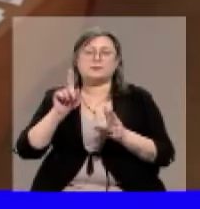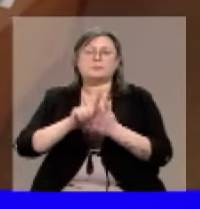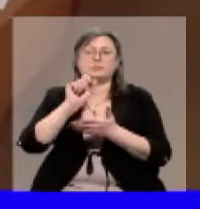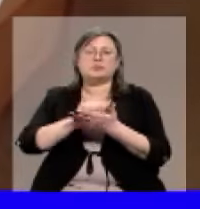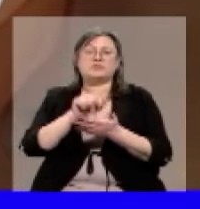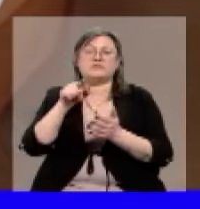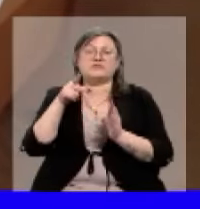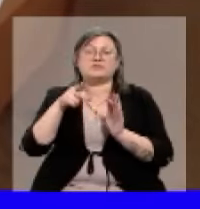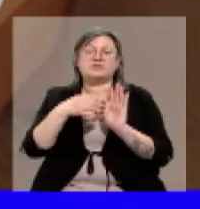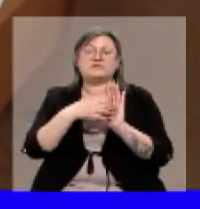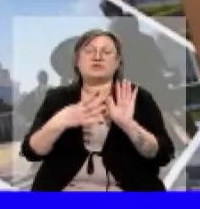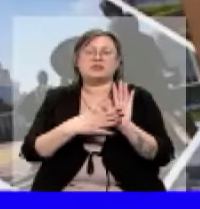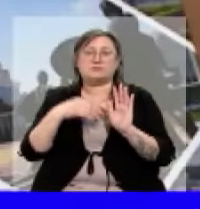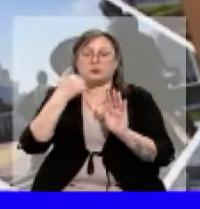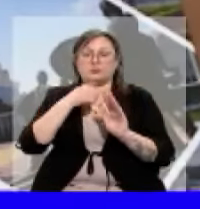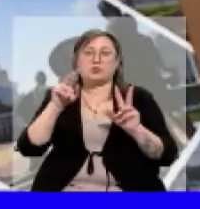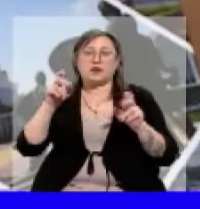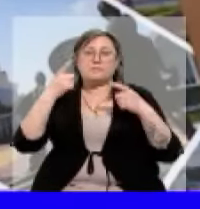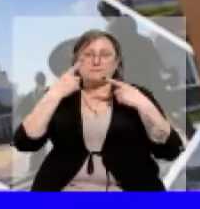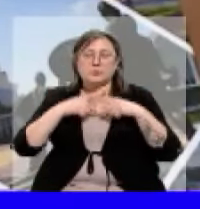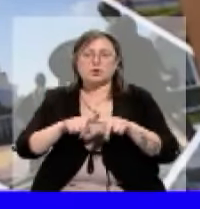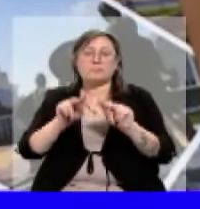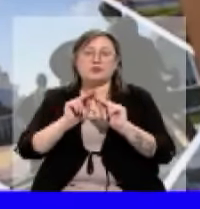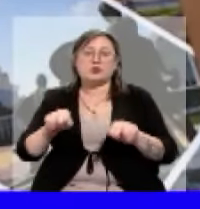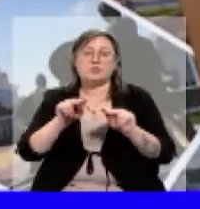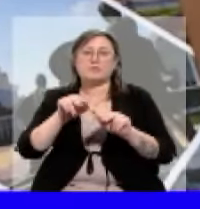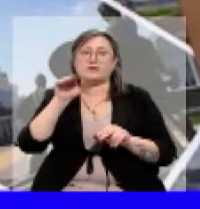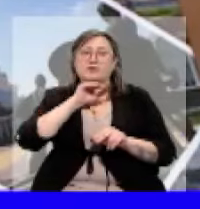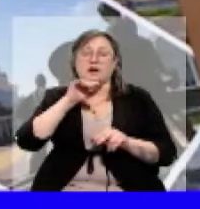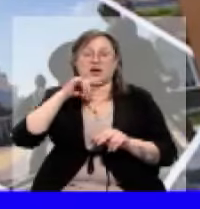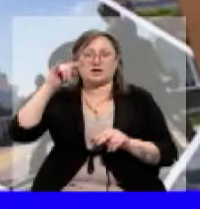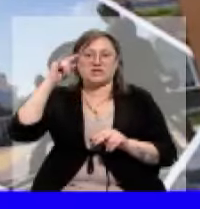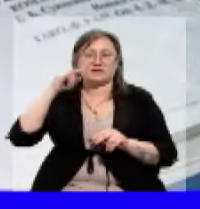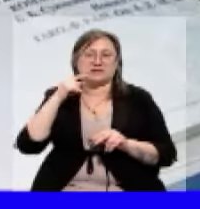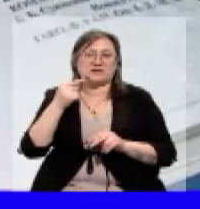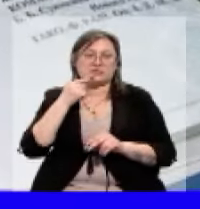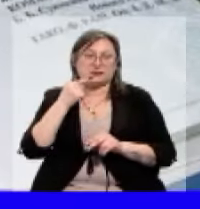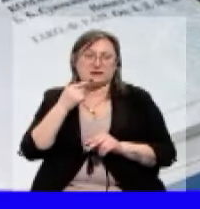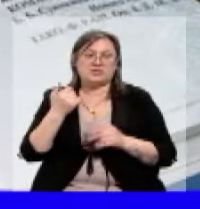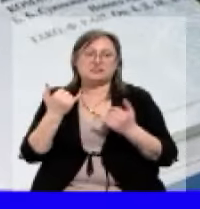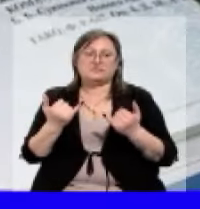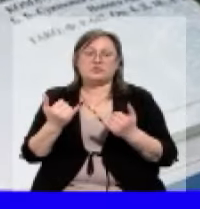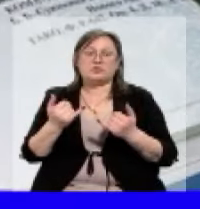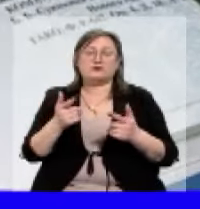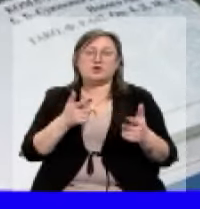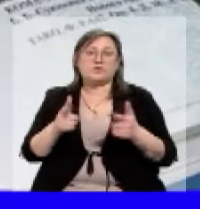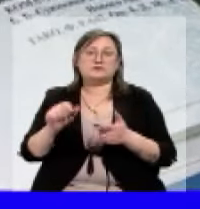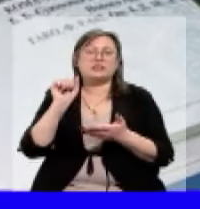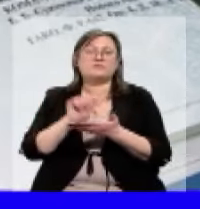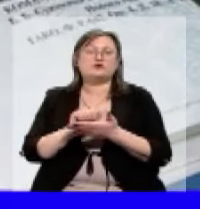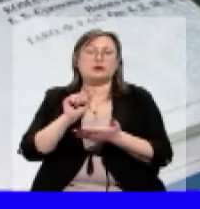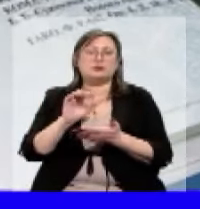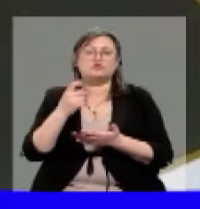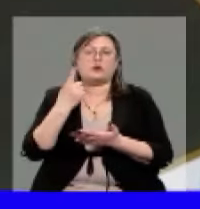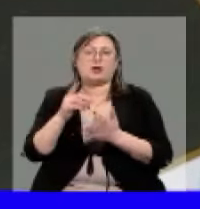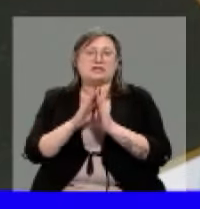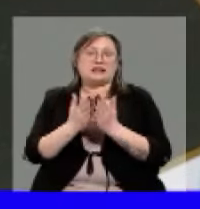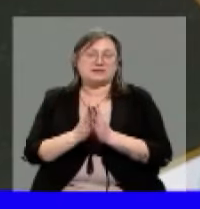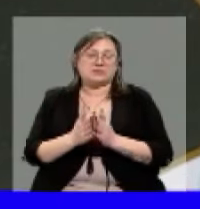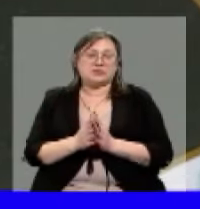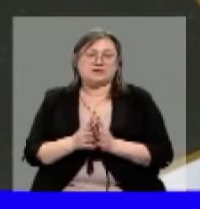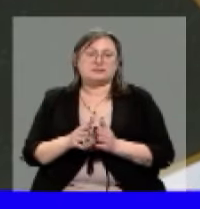оқыту әдістемесі» деген атпен жарық көрген. Бүгінде тағы бір еңбегі баспаға дайындалуда. Биялаш Балтақызының білімге құштарлығы